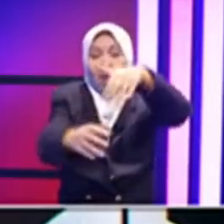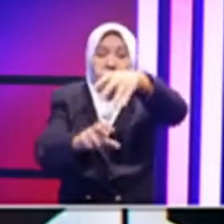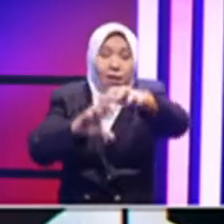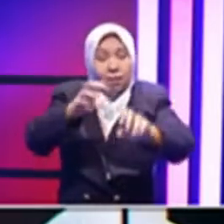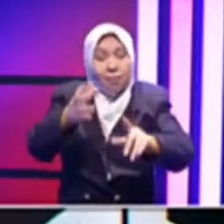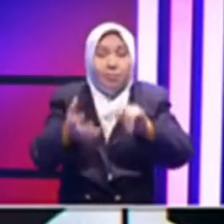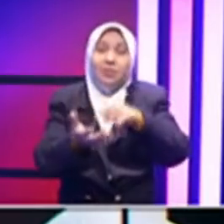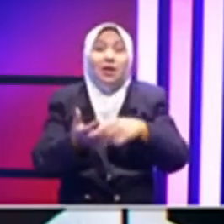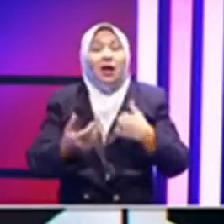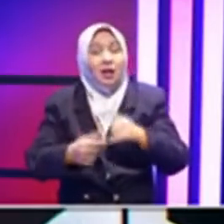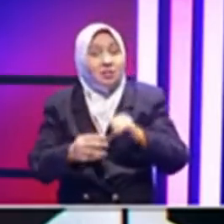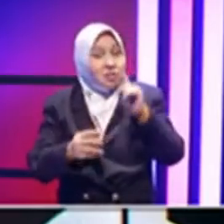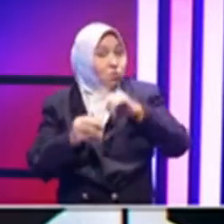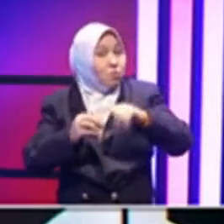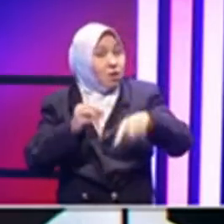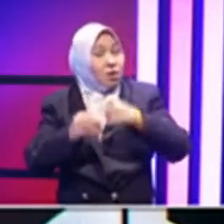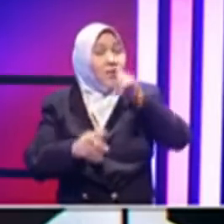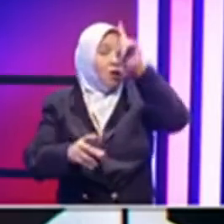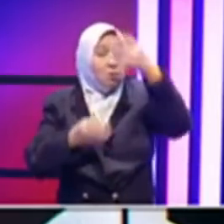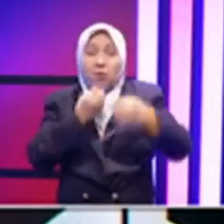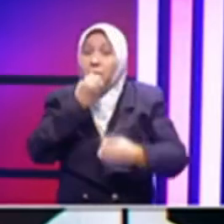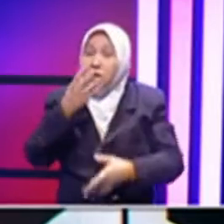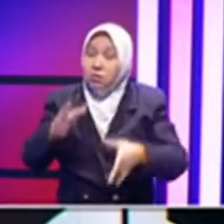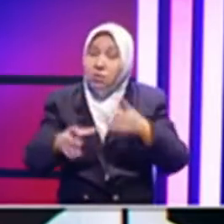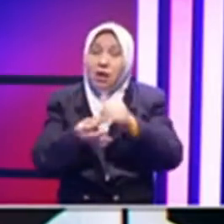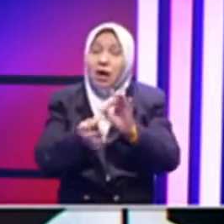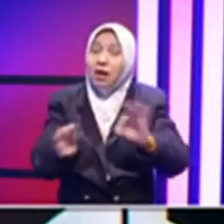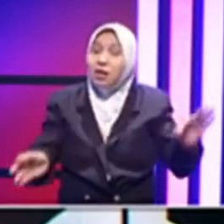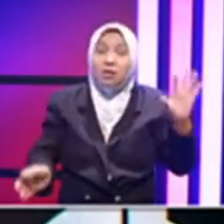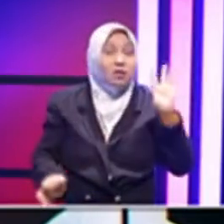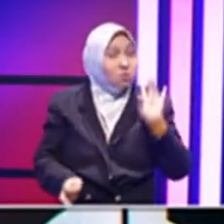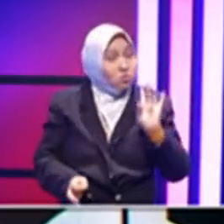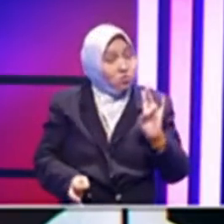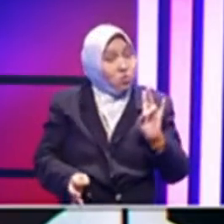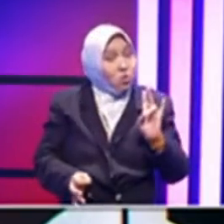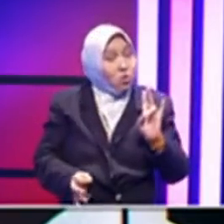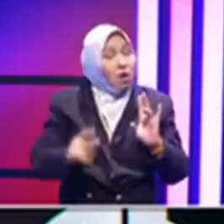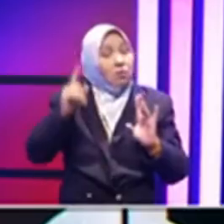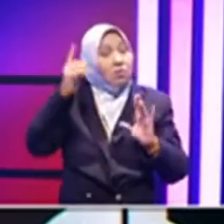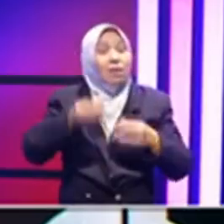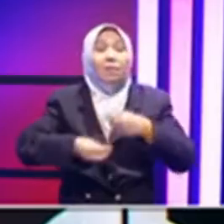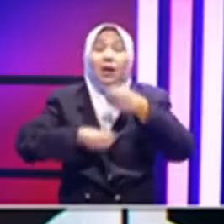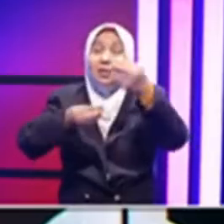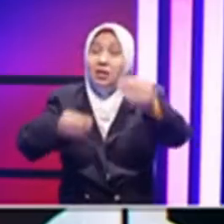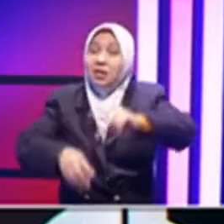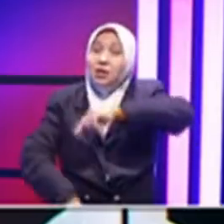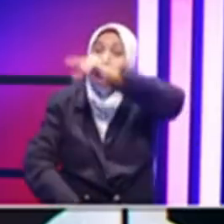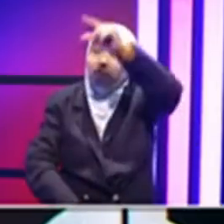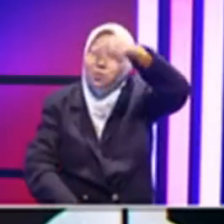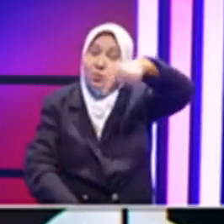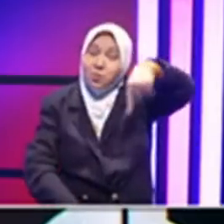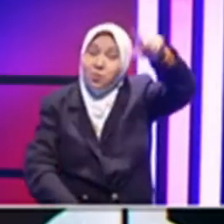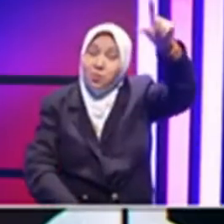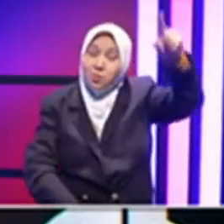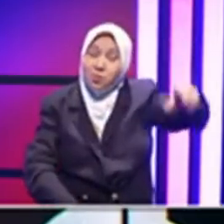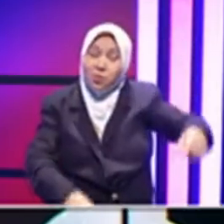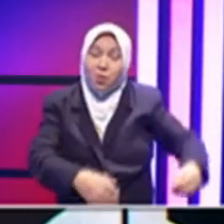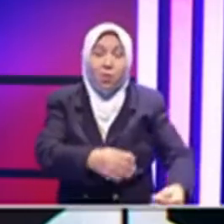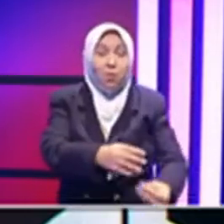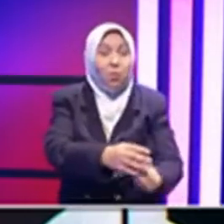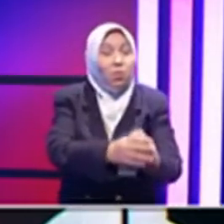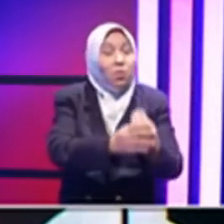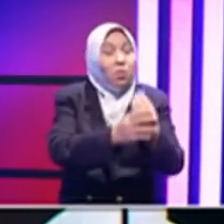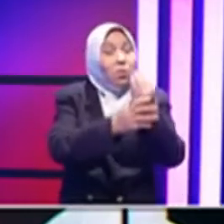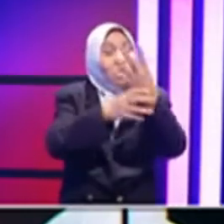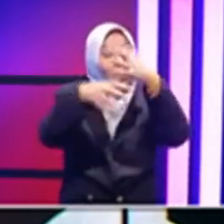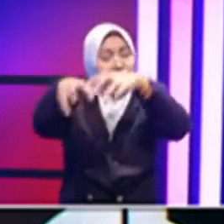satu perkara yang Allah nyatakan pada ayat yang ke-7. Allah berikan gunung, Allah tumbuhkan pelbagai tanaman. Suruh fikir,